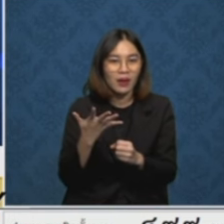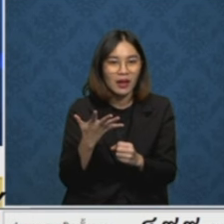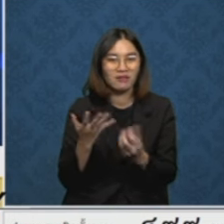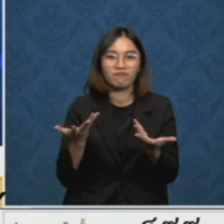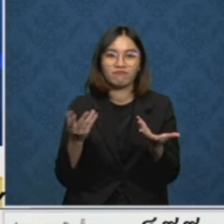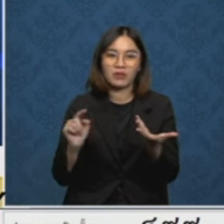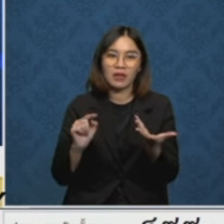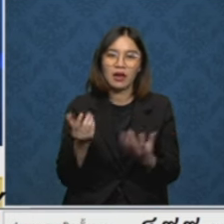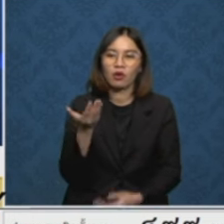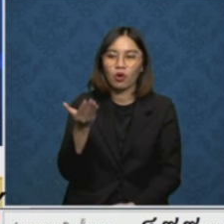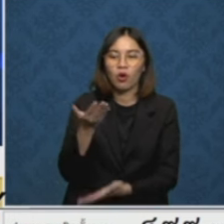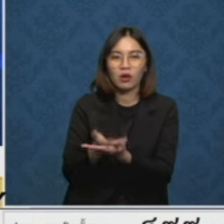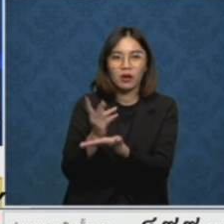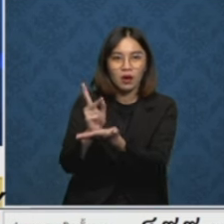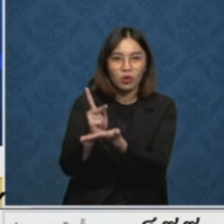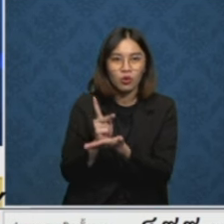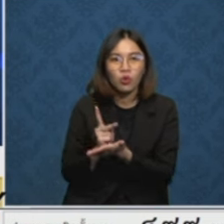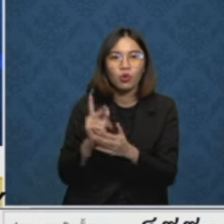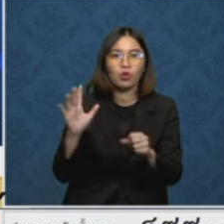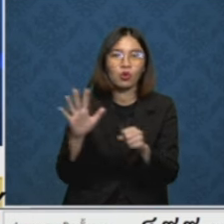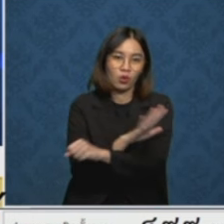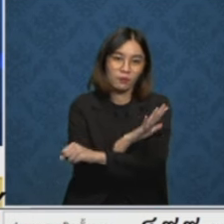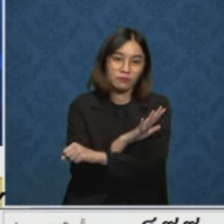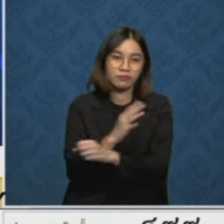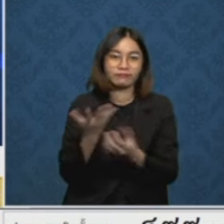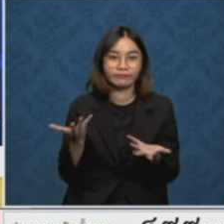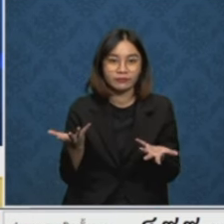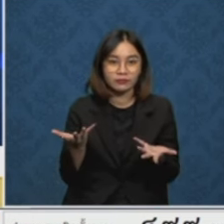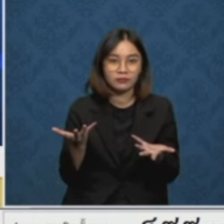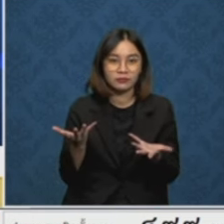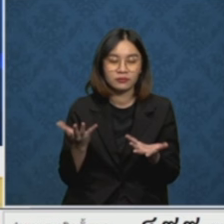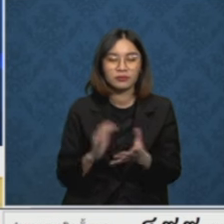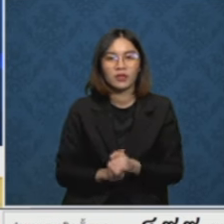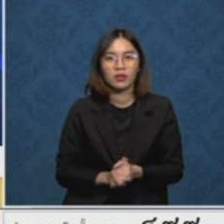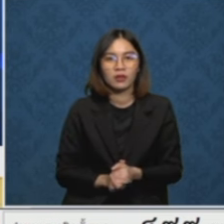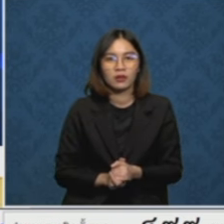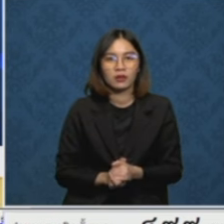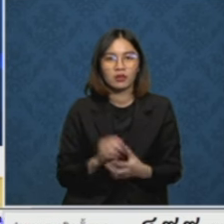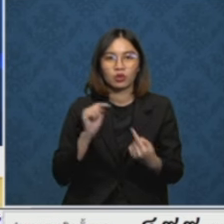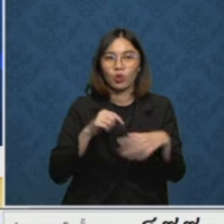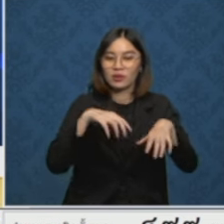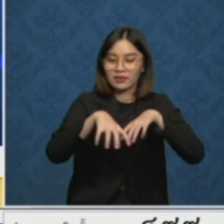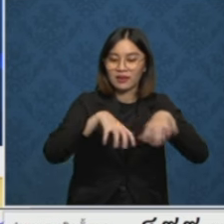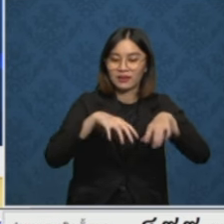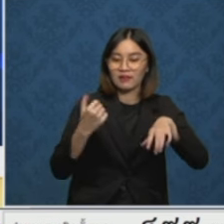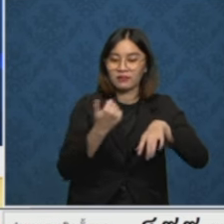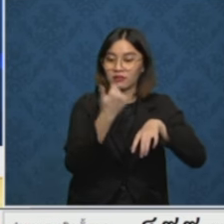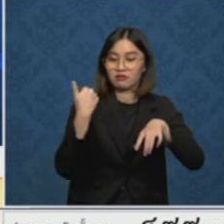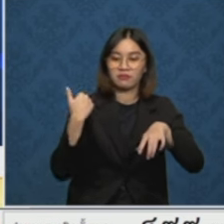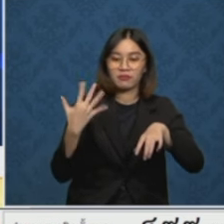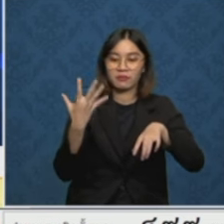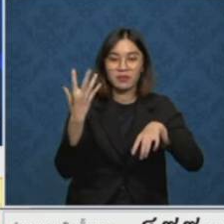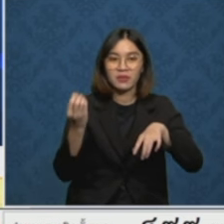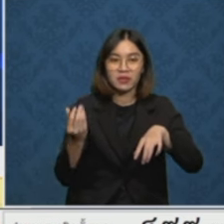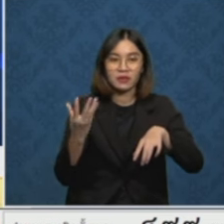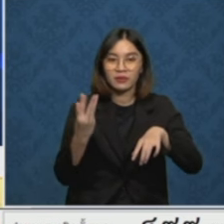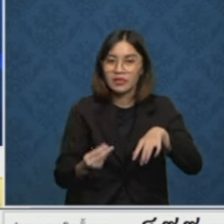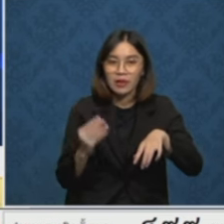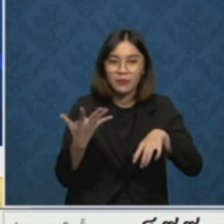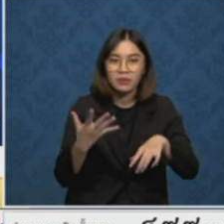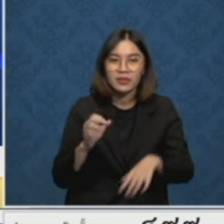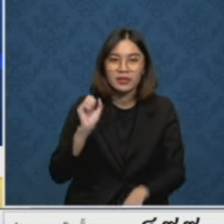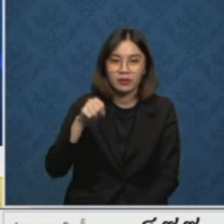าขอกู้สภาแบบเต็มเพดานอีกเหรอคะจะไม่เหลือพื้นที่ไว้ให้ได้บริหารความเสี่ยงอะไรเลยใช่หรือไม่ค